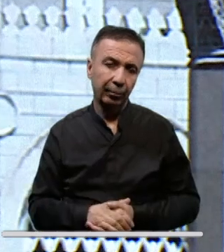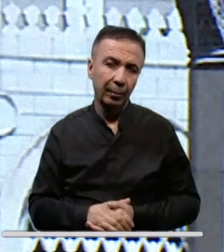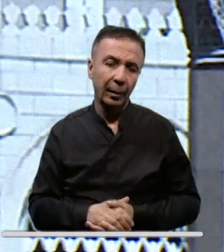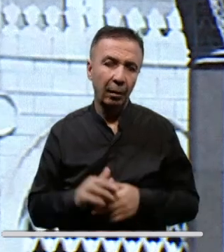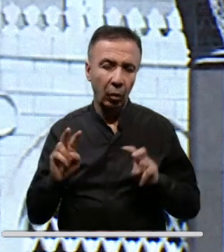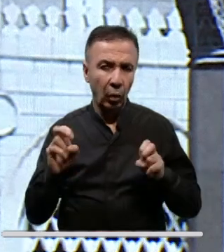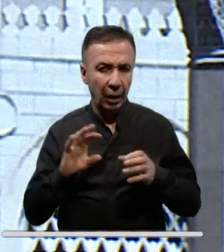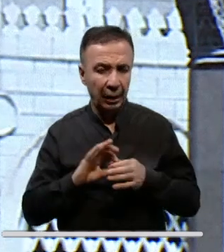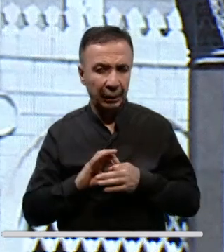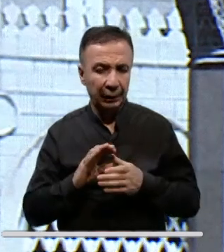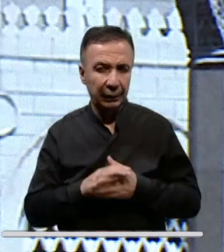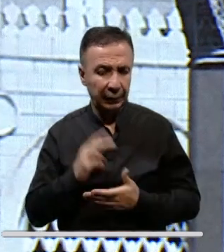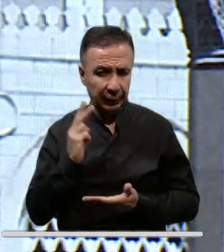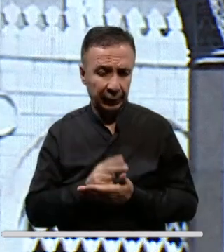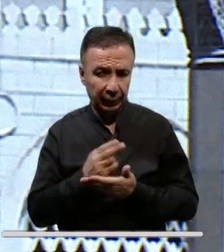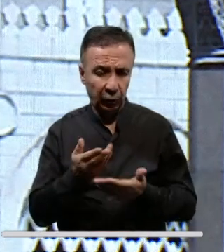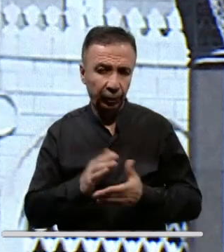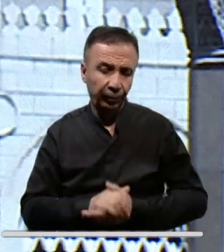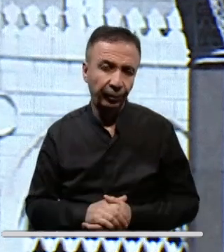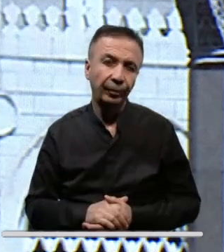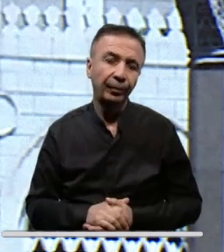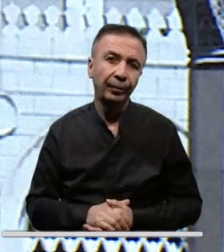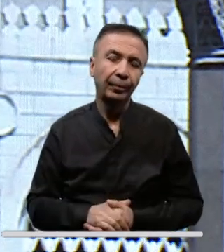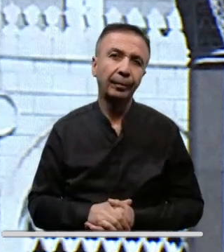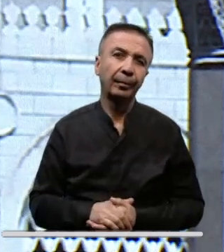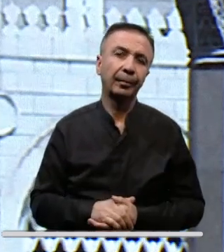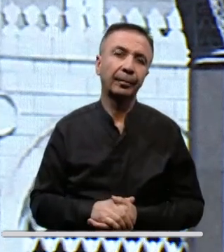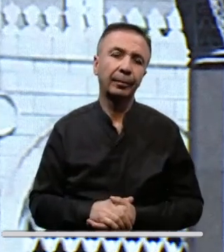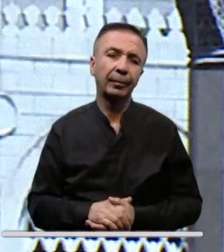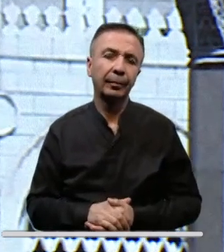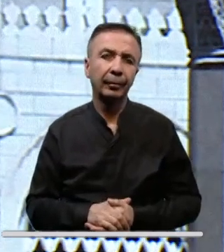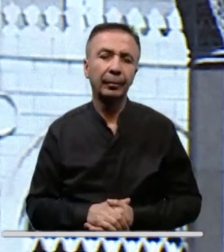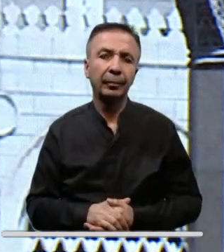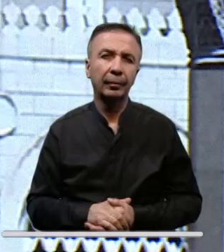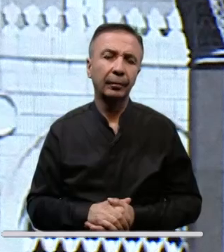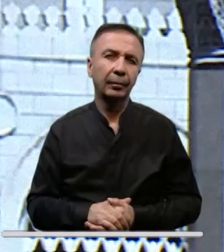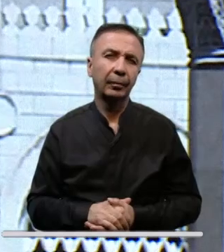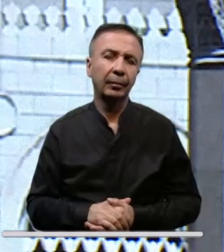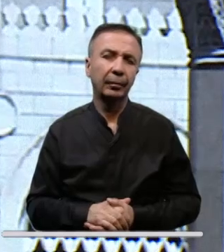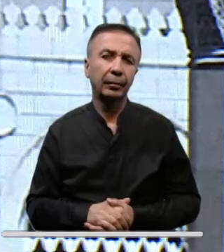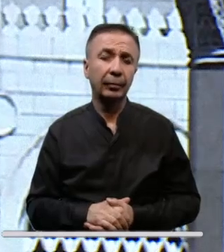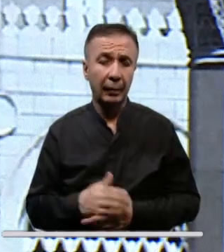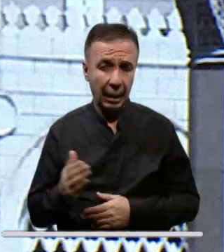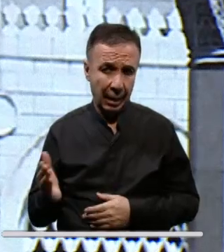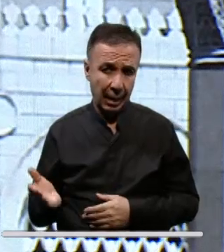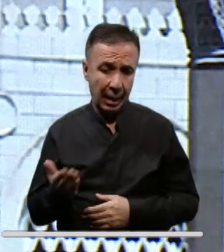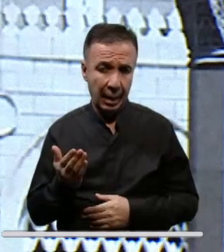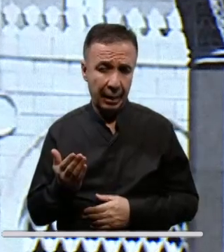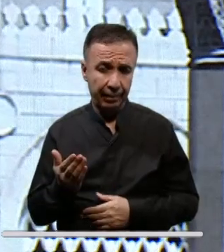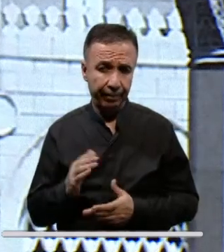Bu konuyla ilgili fıkhi hüküm şu Biraz önce ben de aslında İşaret ettim Eee Eğer